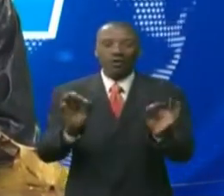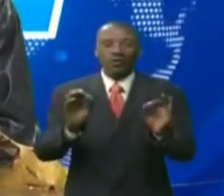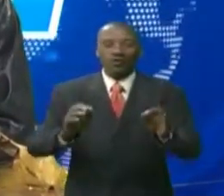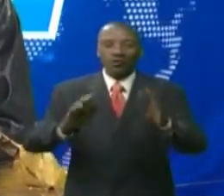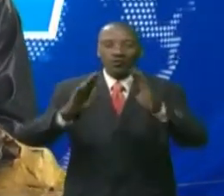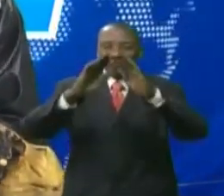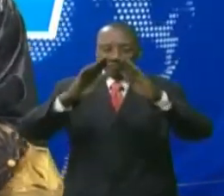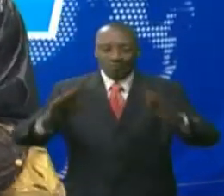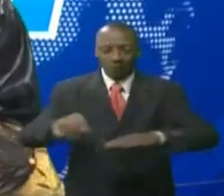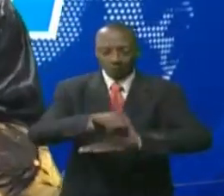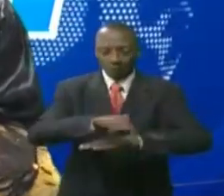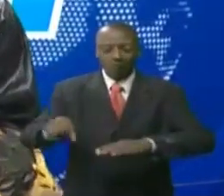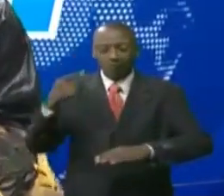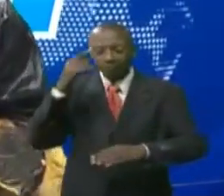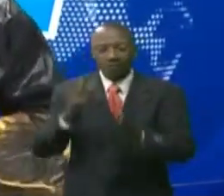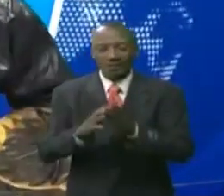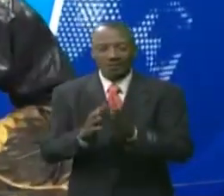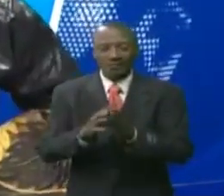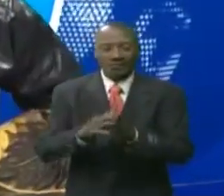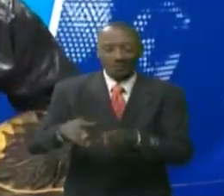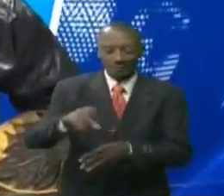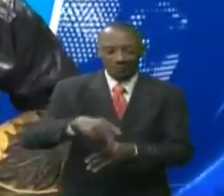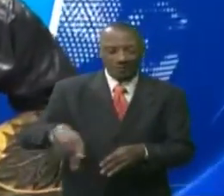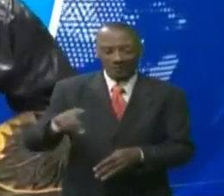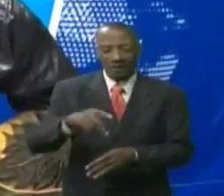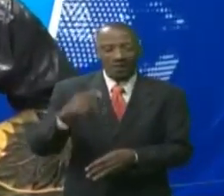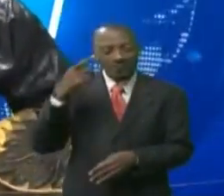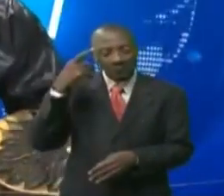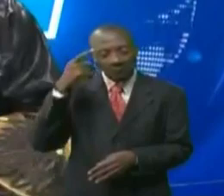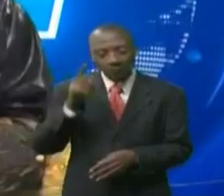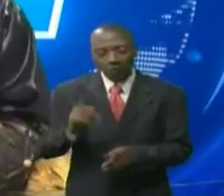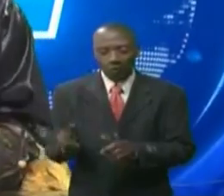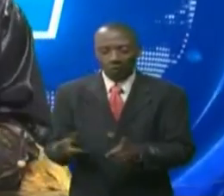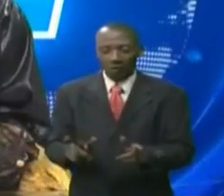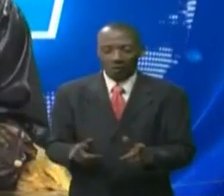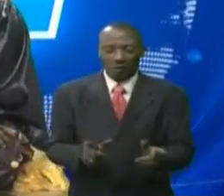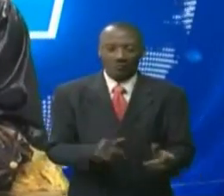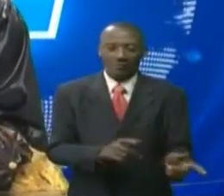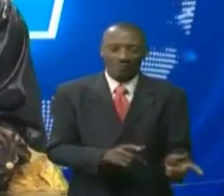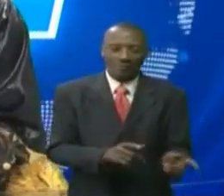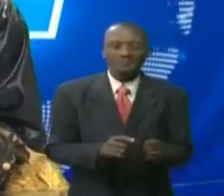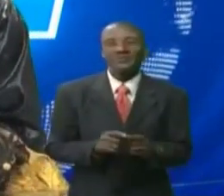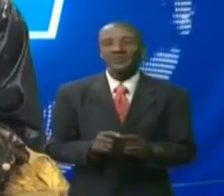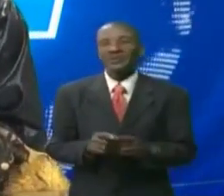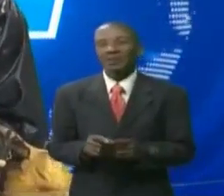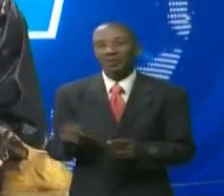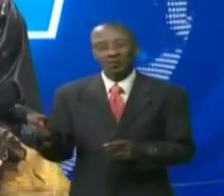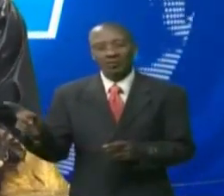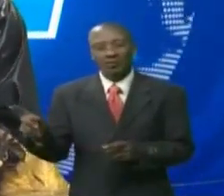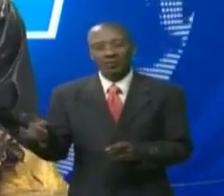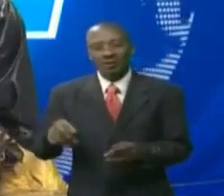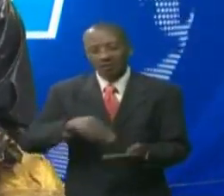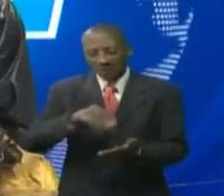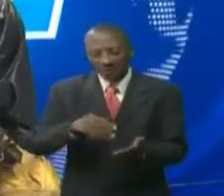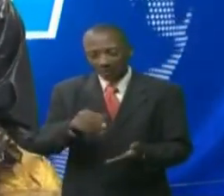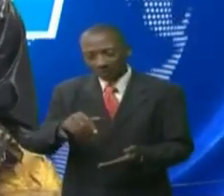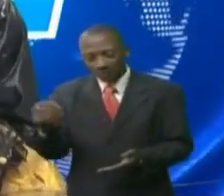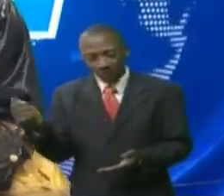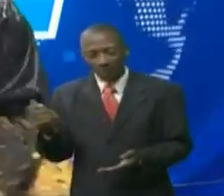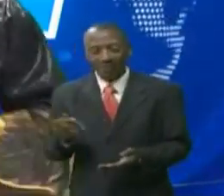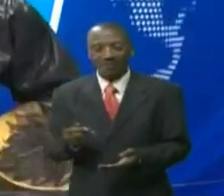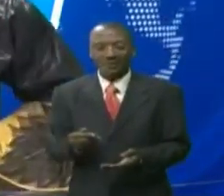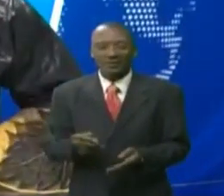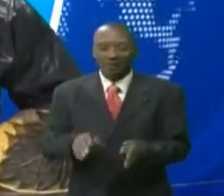du lalaba à camoa un centre d'excellence a vu le jour pour former techniquement le congolais dans le secteur minier les